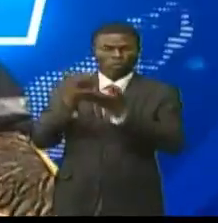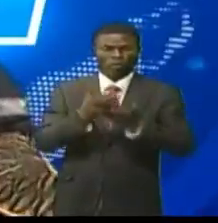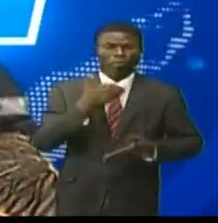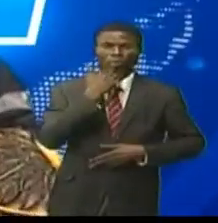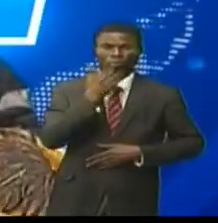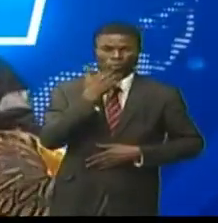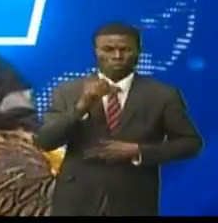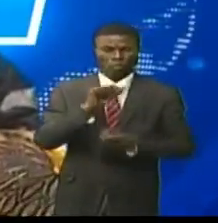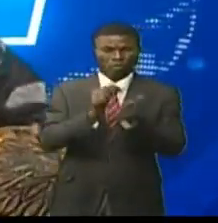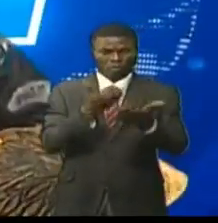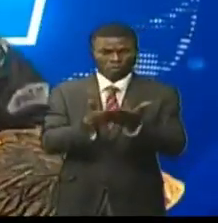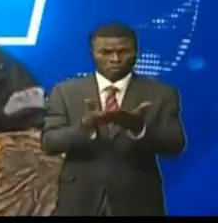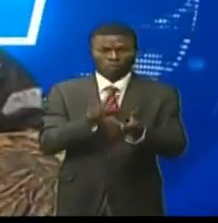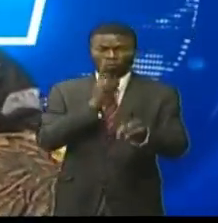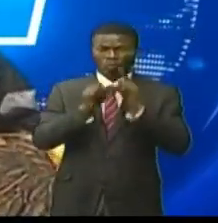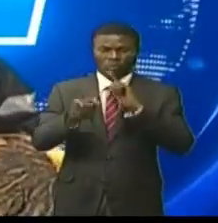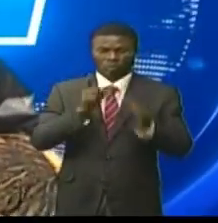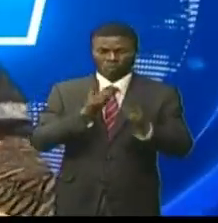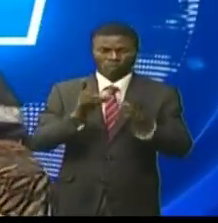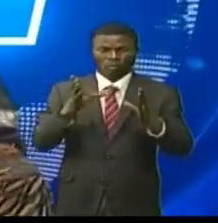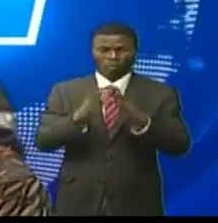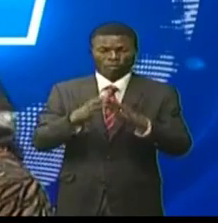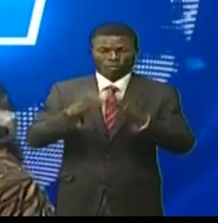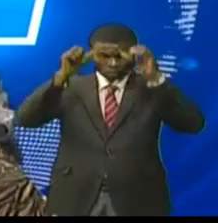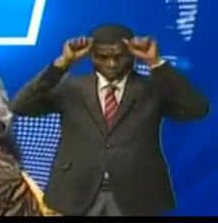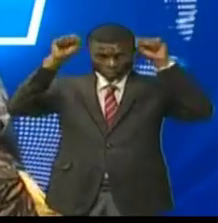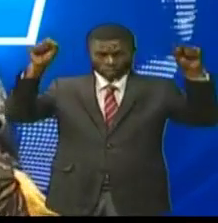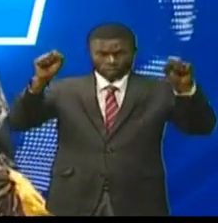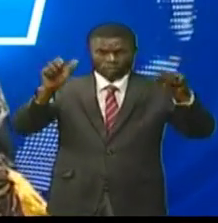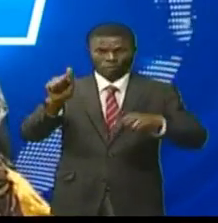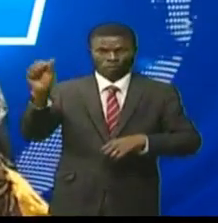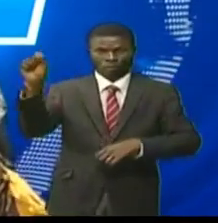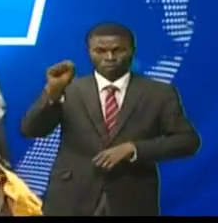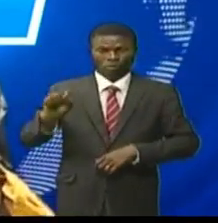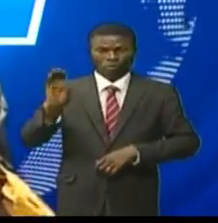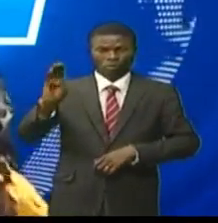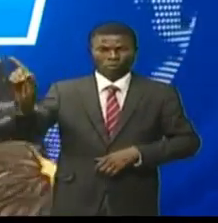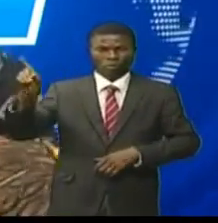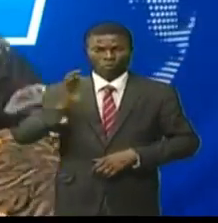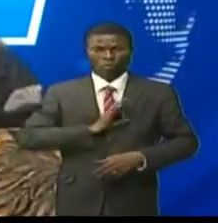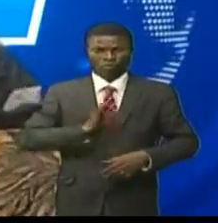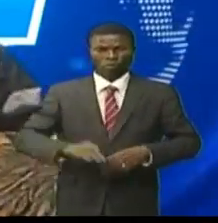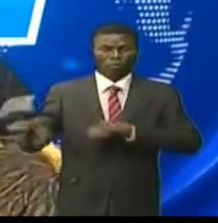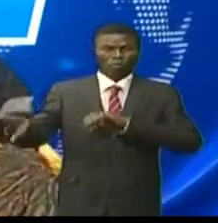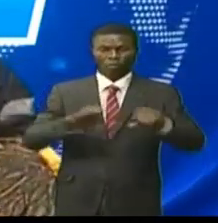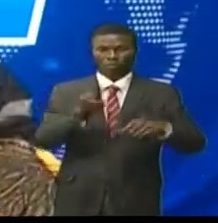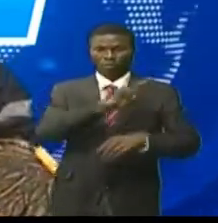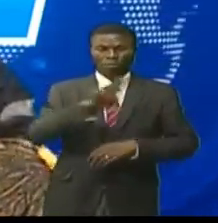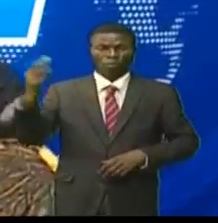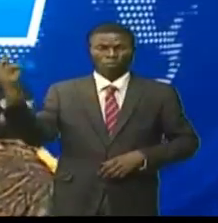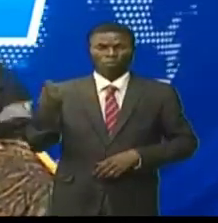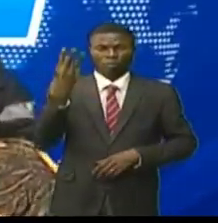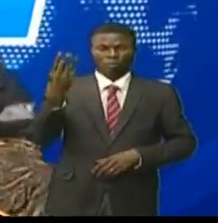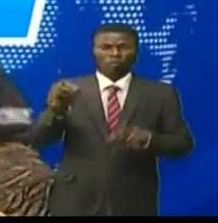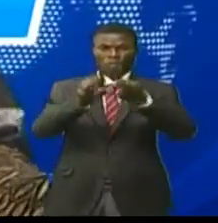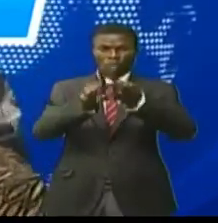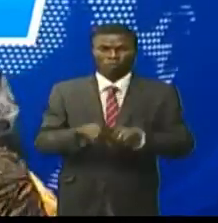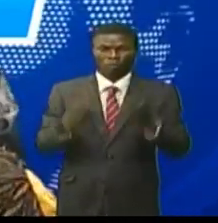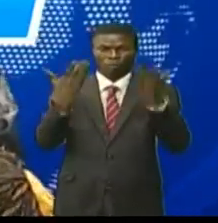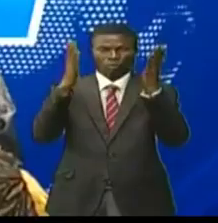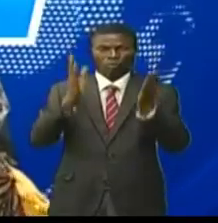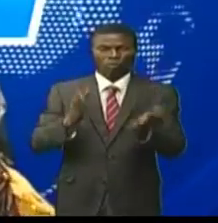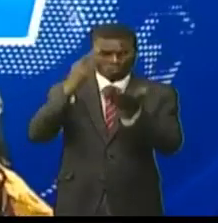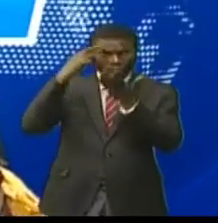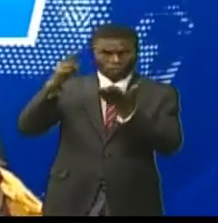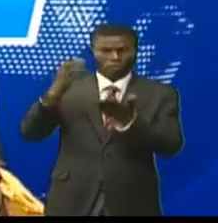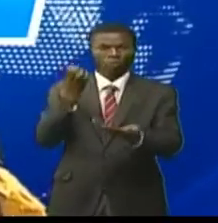Ces sujets étaient au cœur des échanges entre le président de l'ASBL Fatshi Action 2023 et les étudiants de la faculté